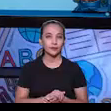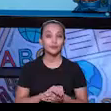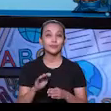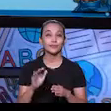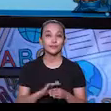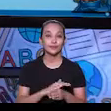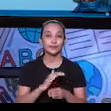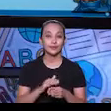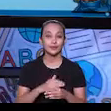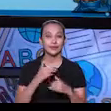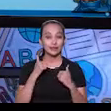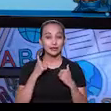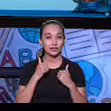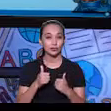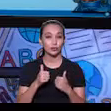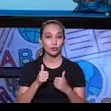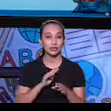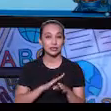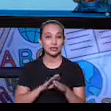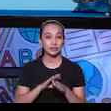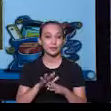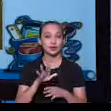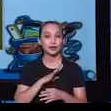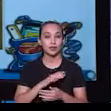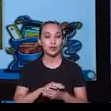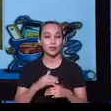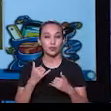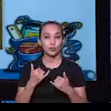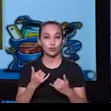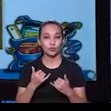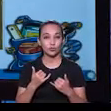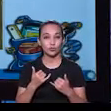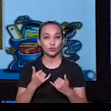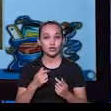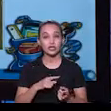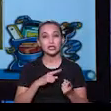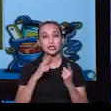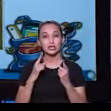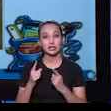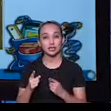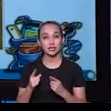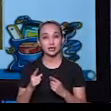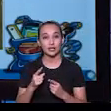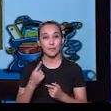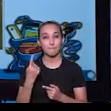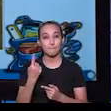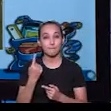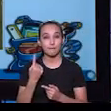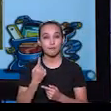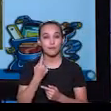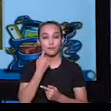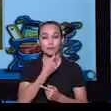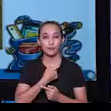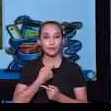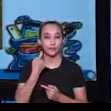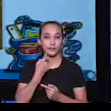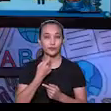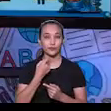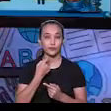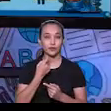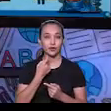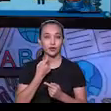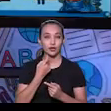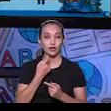совершилось. Молодцы, вы хорошо проработали. Давайте выполним упражнение первое устно. По картинкам